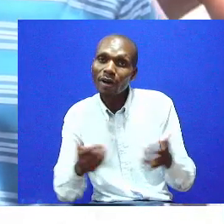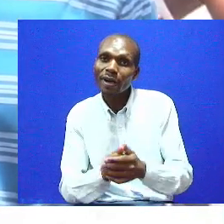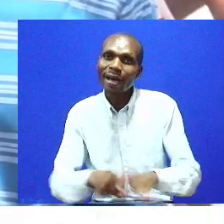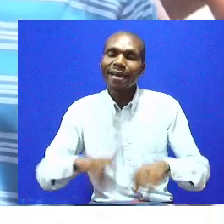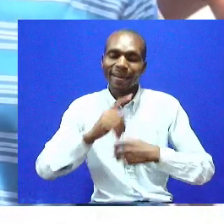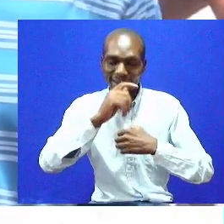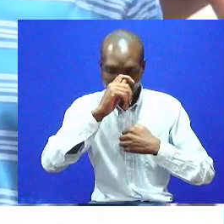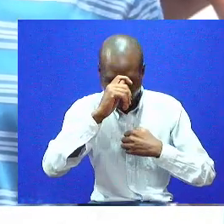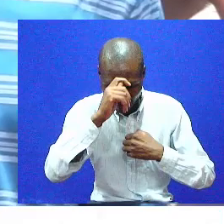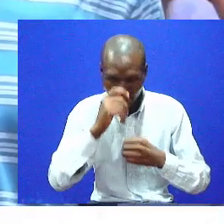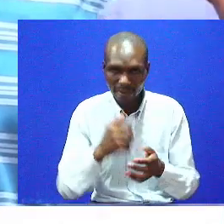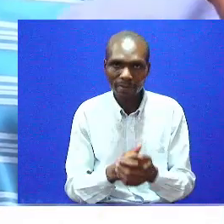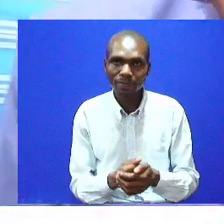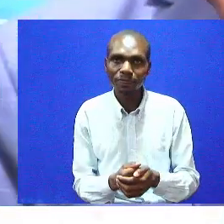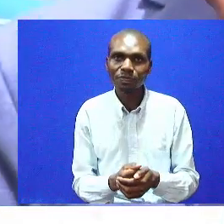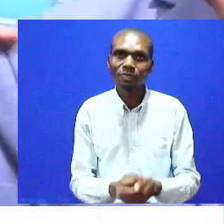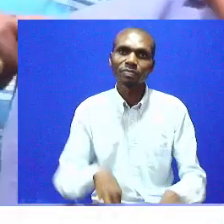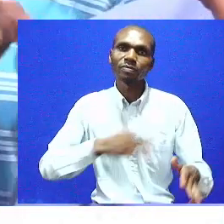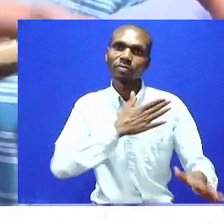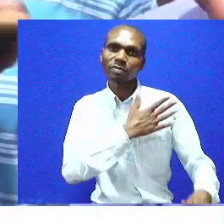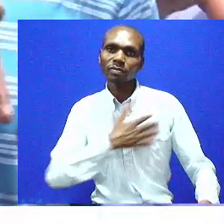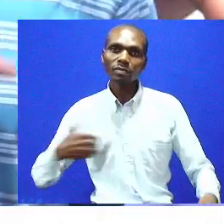heshima na